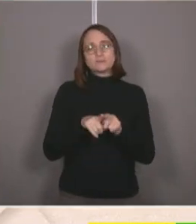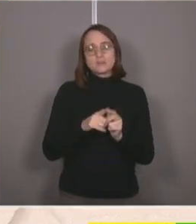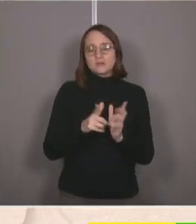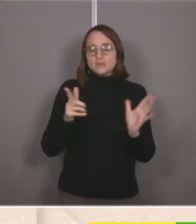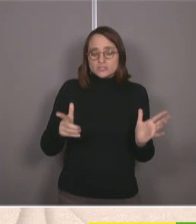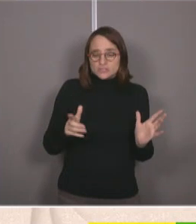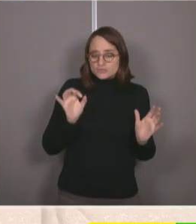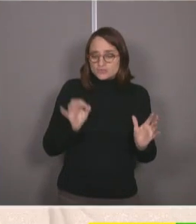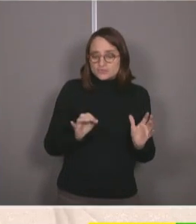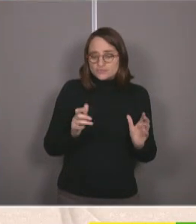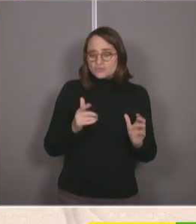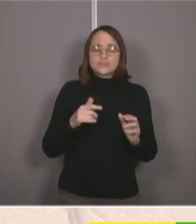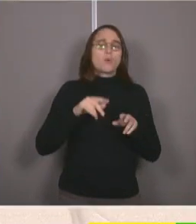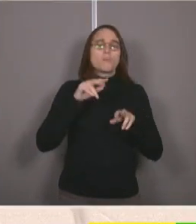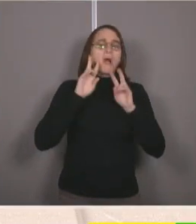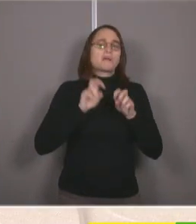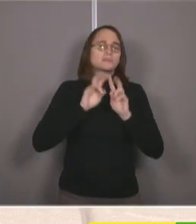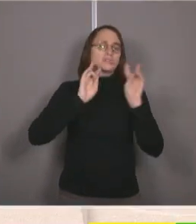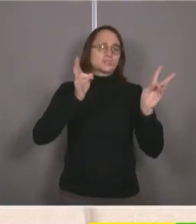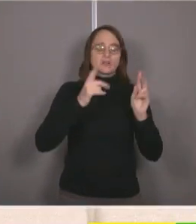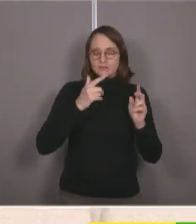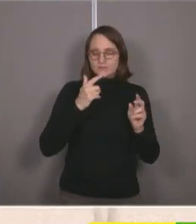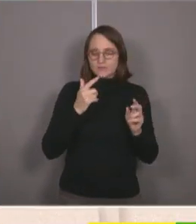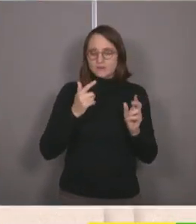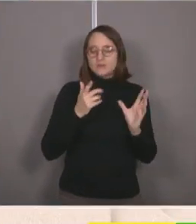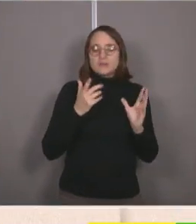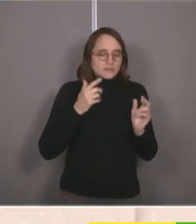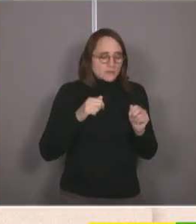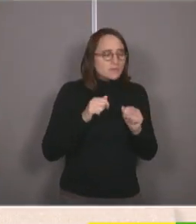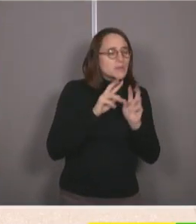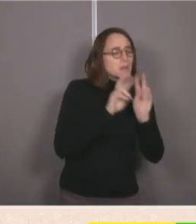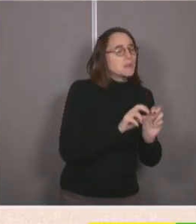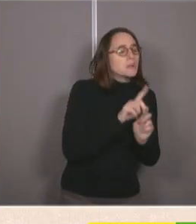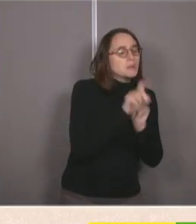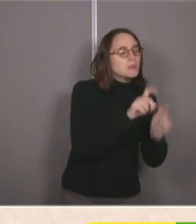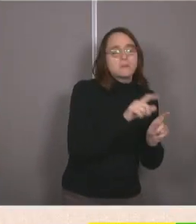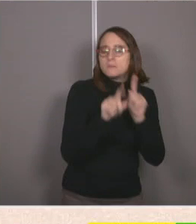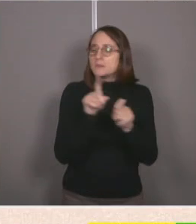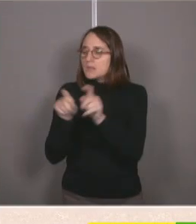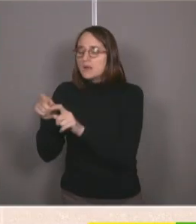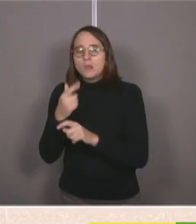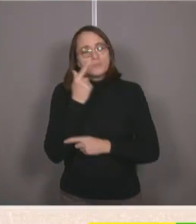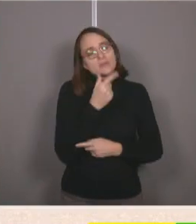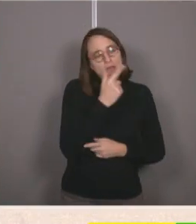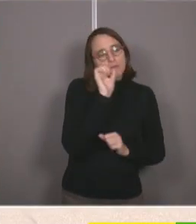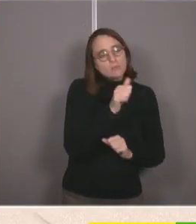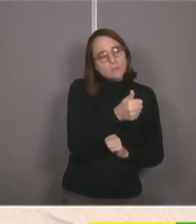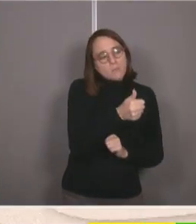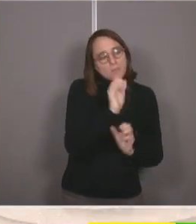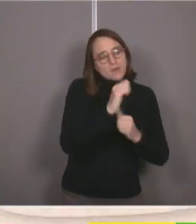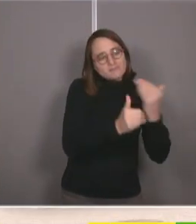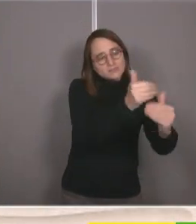on le fait dans toute une série d'enquêtes classiques, notamment avec la tribune, des acteurs, est-ce qu'ils sont en capacité de faire avancer les choses en matière de lutte contre